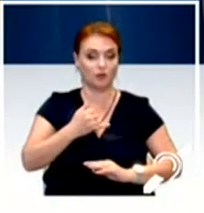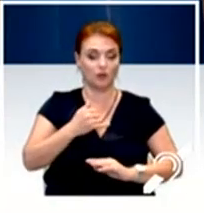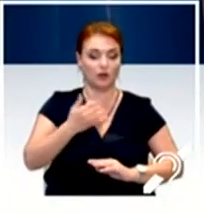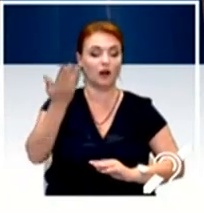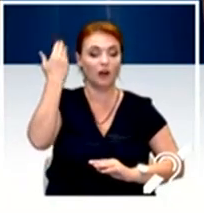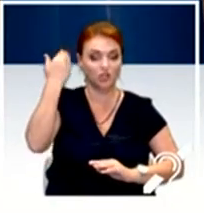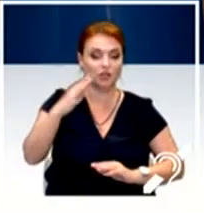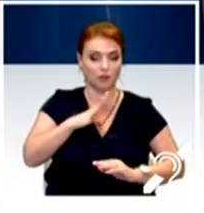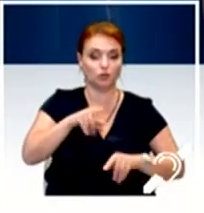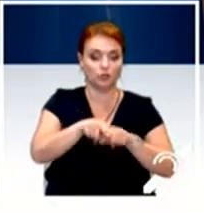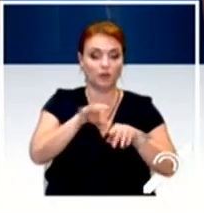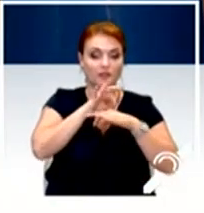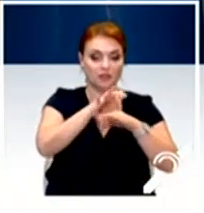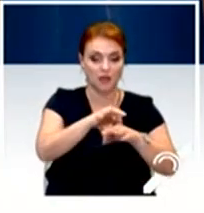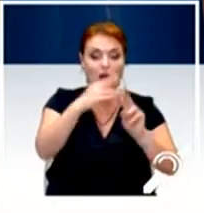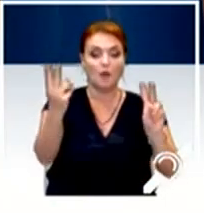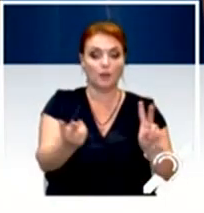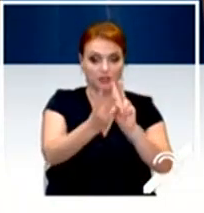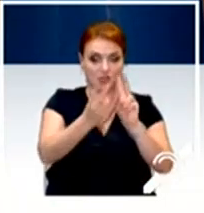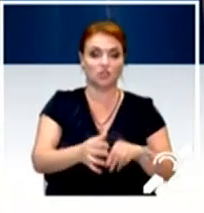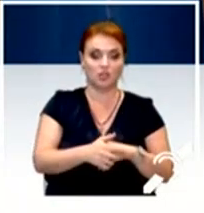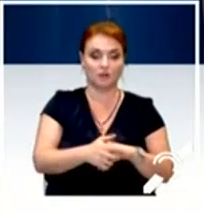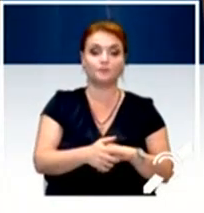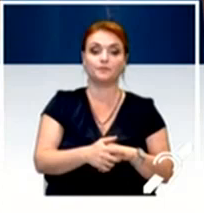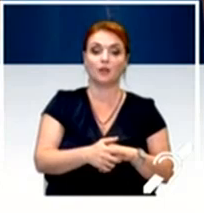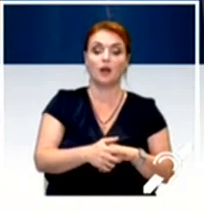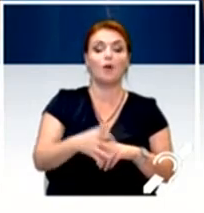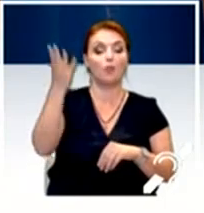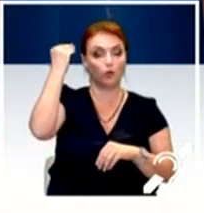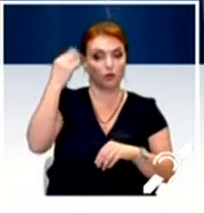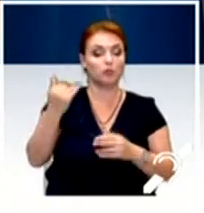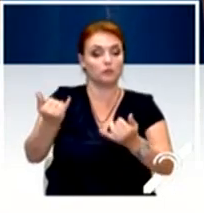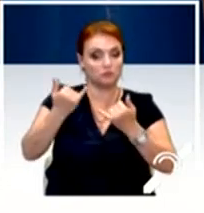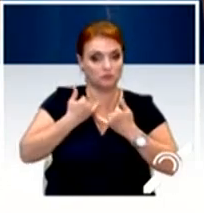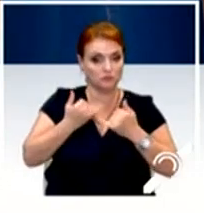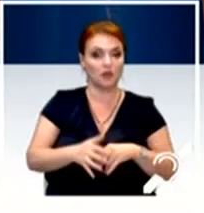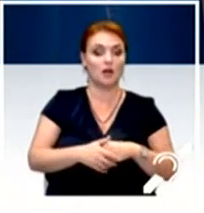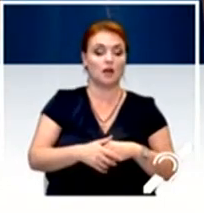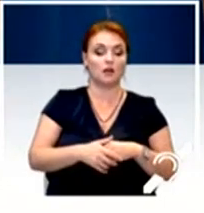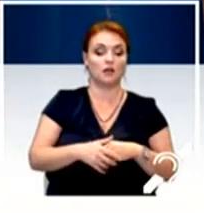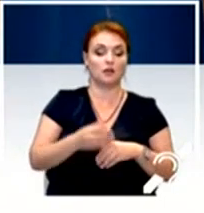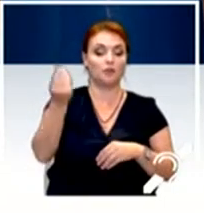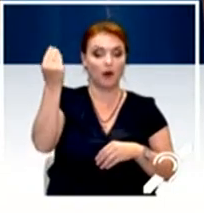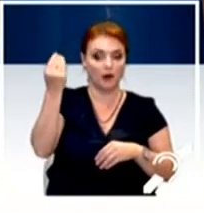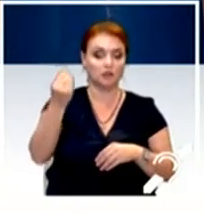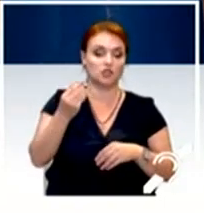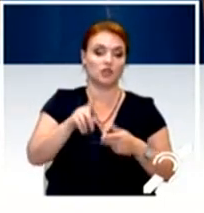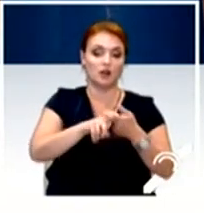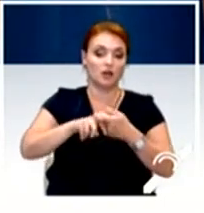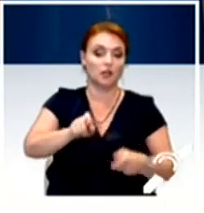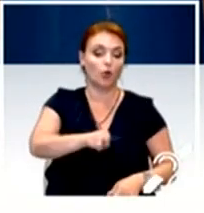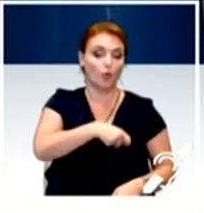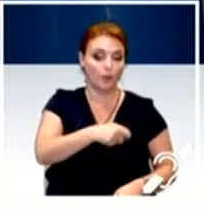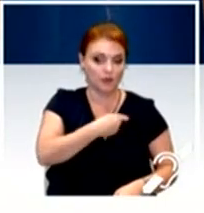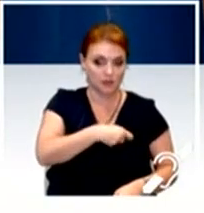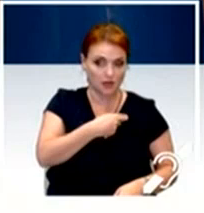primit sprijin, inclusiv pentru compensarea cheltuielilor în factură, pentru ca